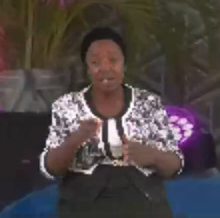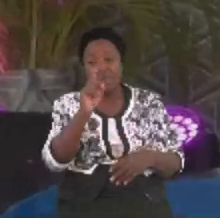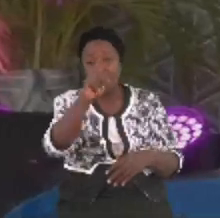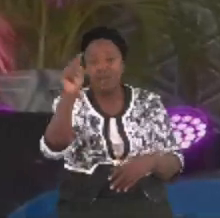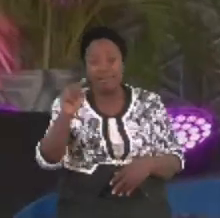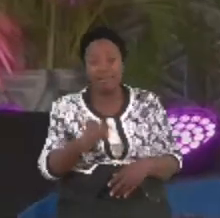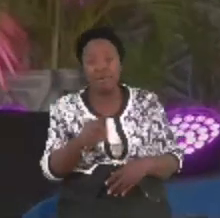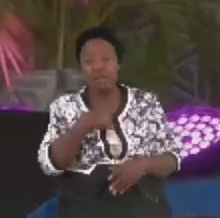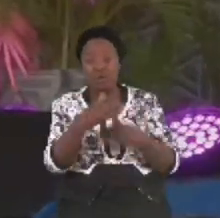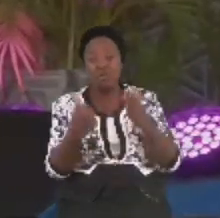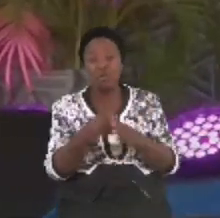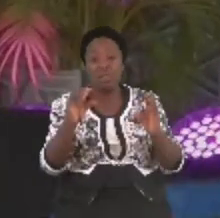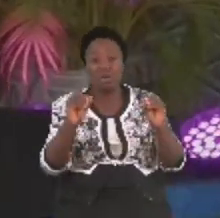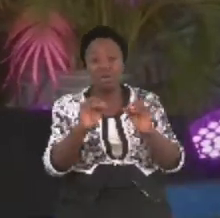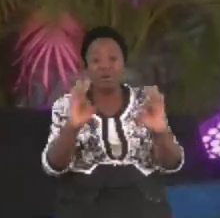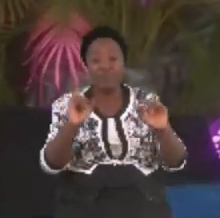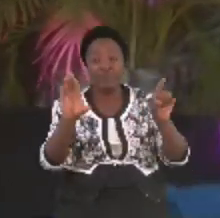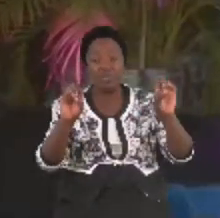s'écrièrent,